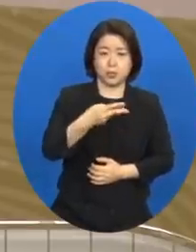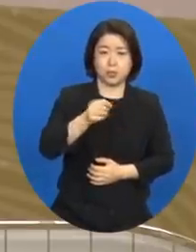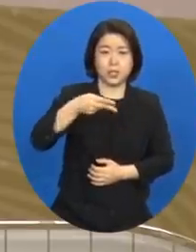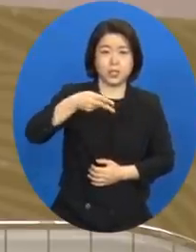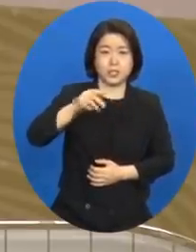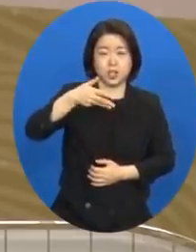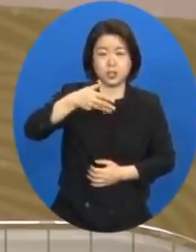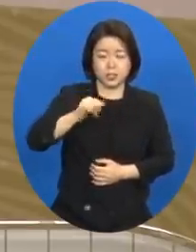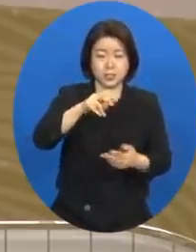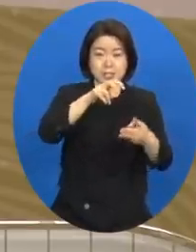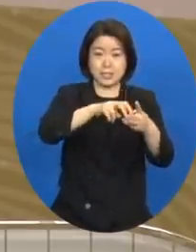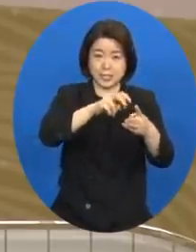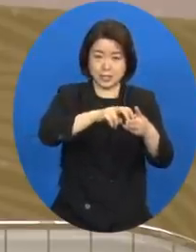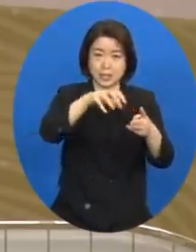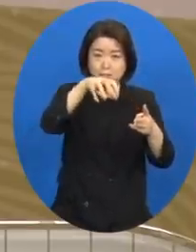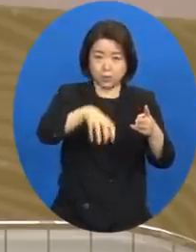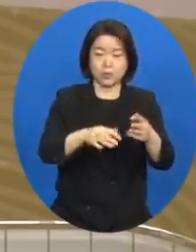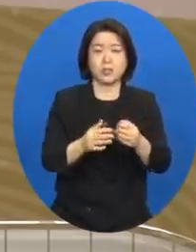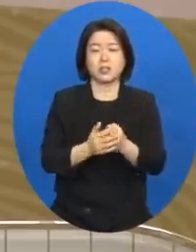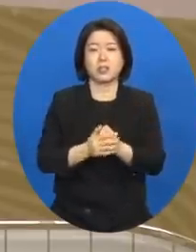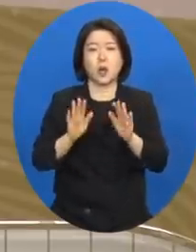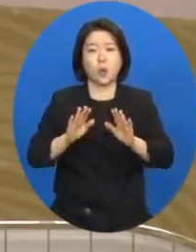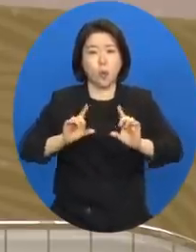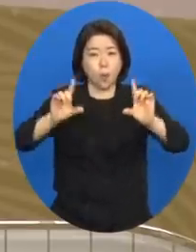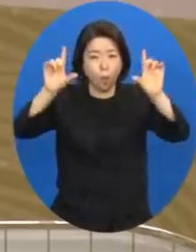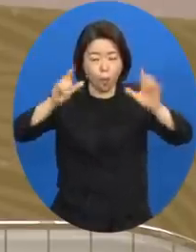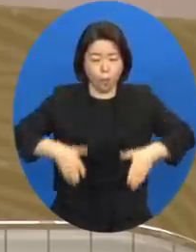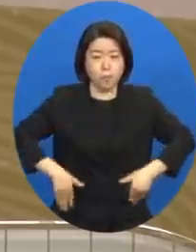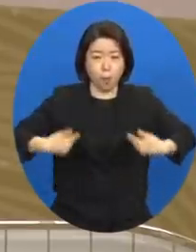퓨 리서치 센터라는 곳에서 올해 봄에